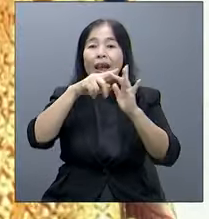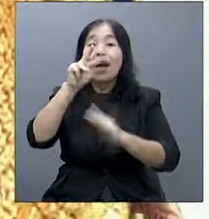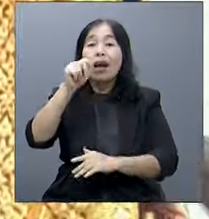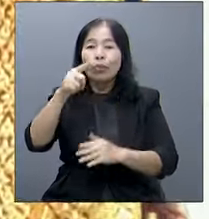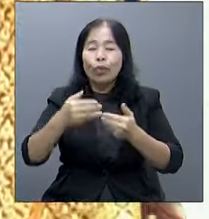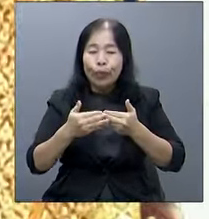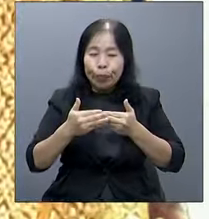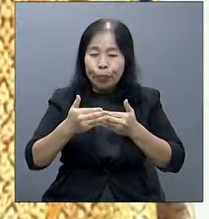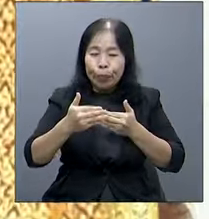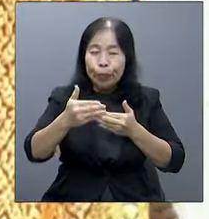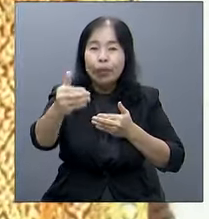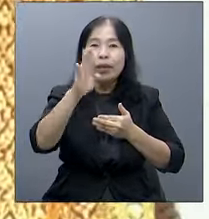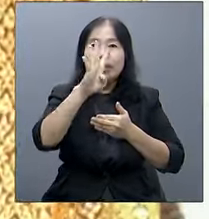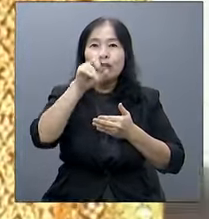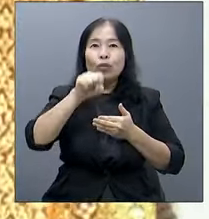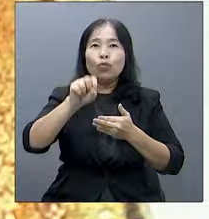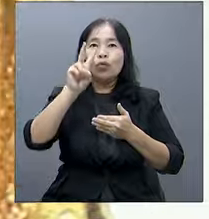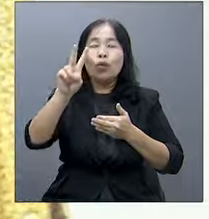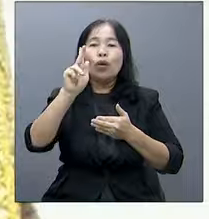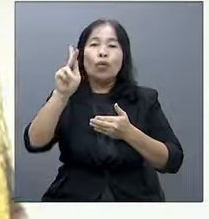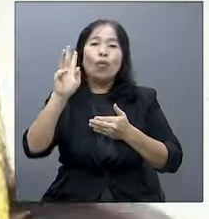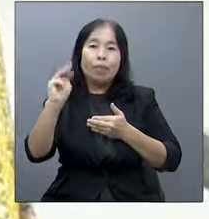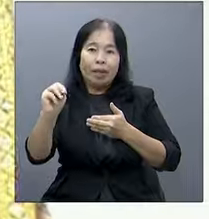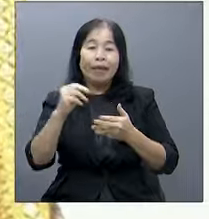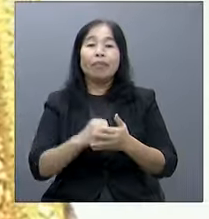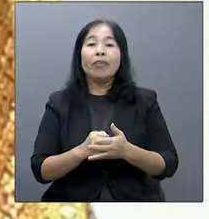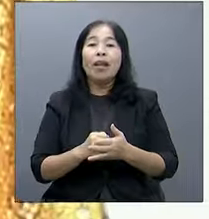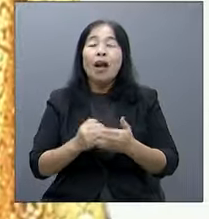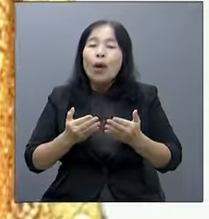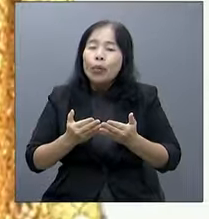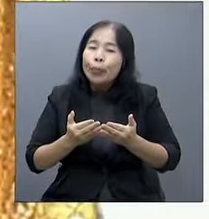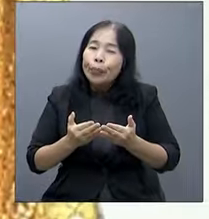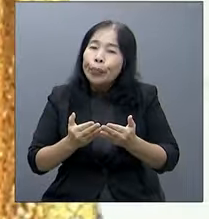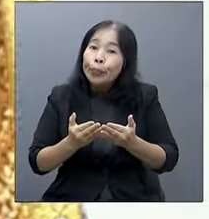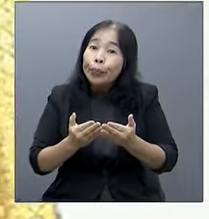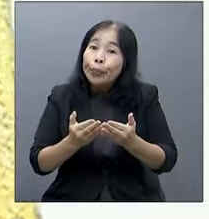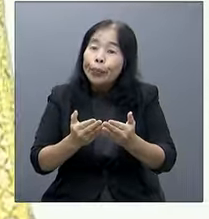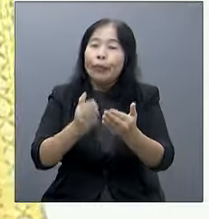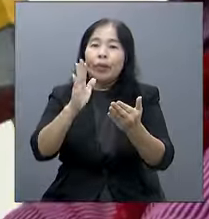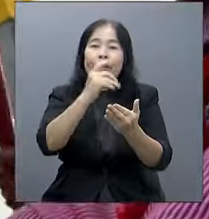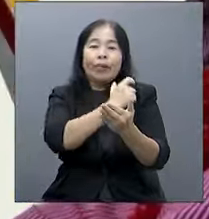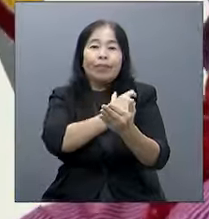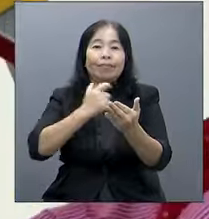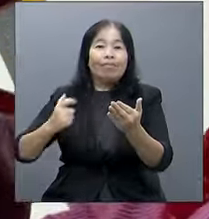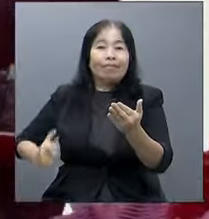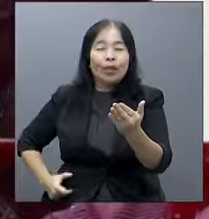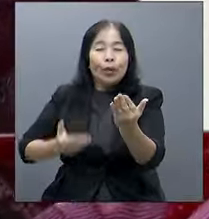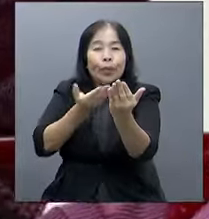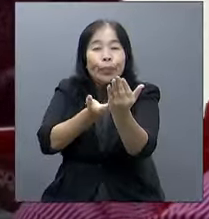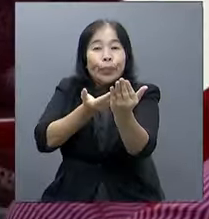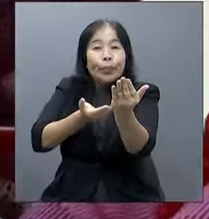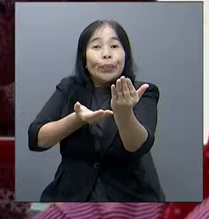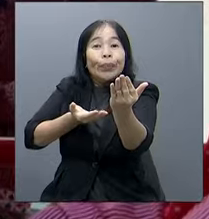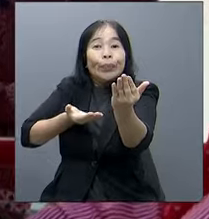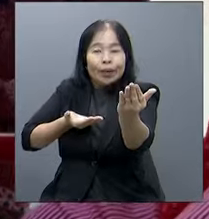สิ้น 4.2 กิโลเมตรโดยตลอดระยะทาง 4.2 กิโลเมตรที่ขบวนพายุหายาตราทางชลมากเคลื่อน